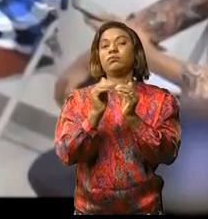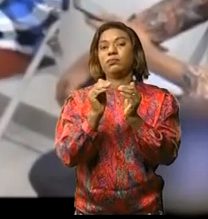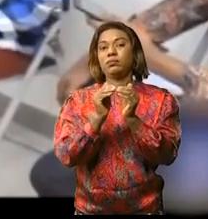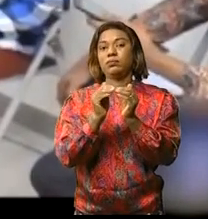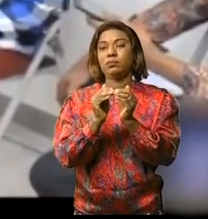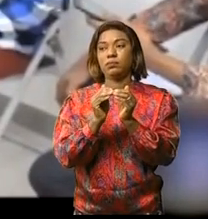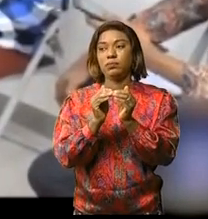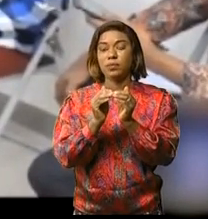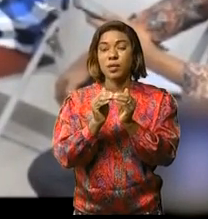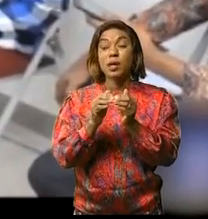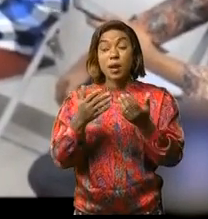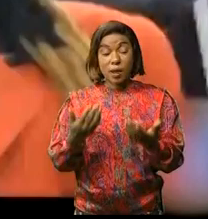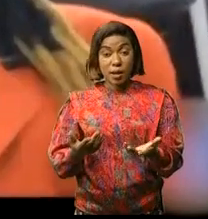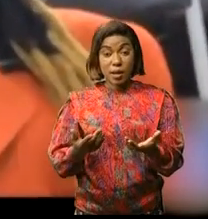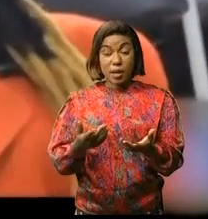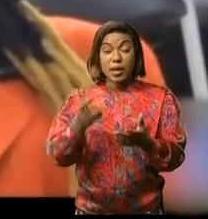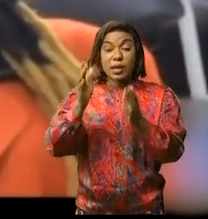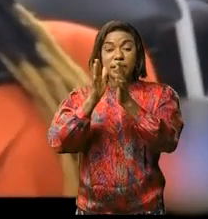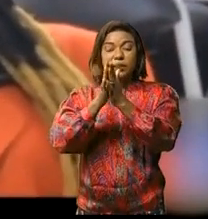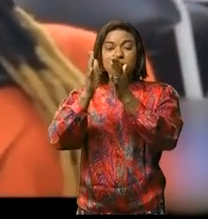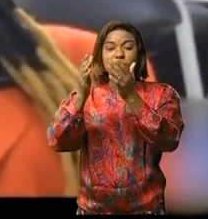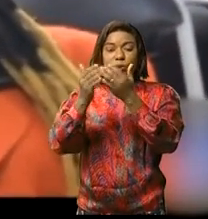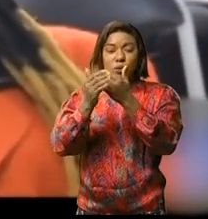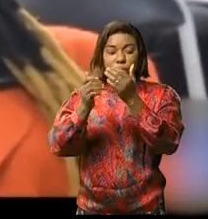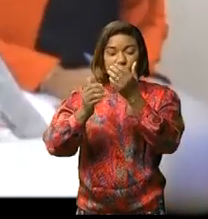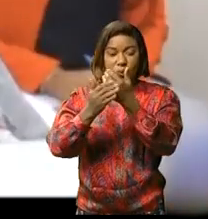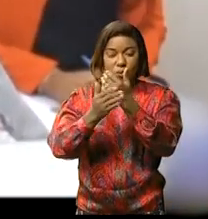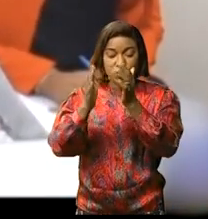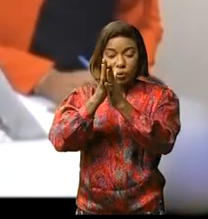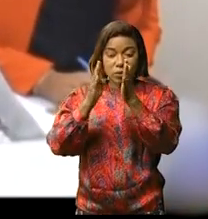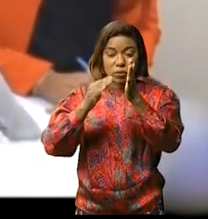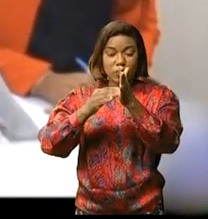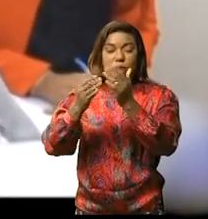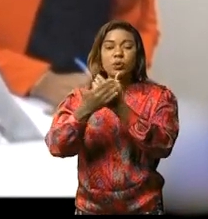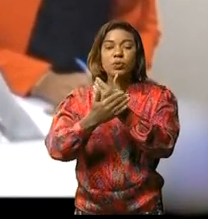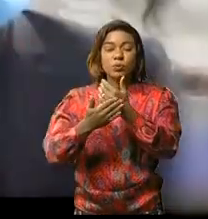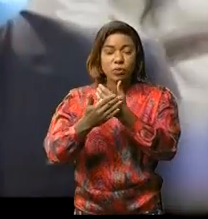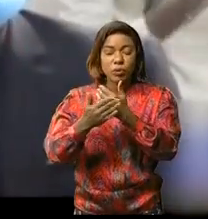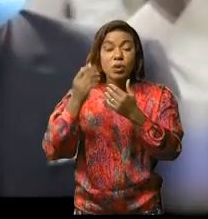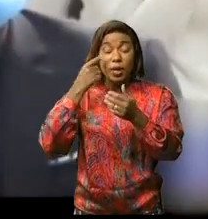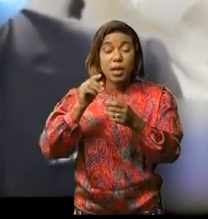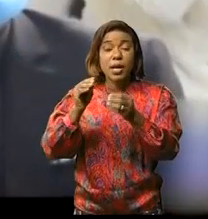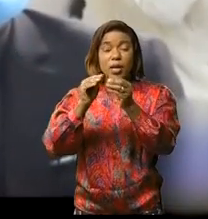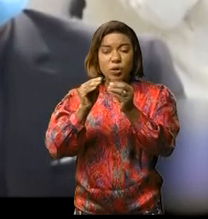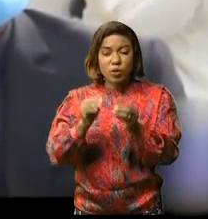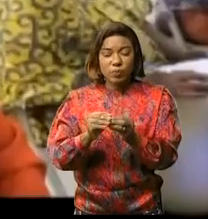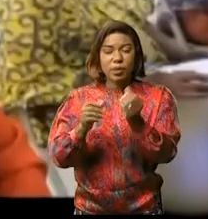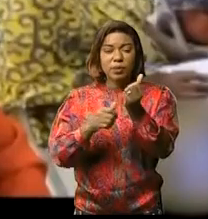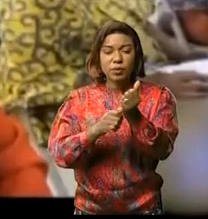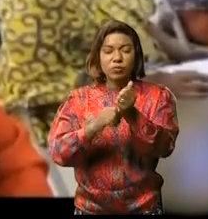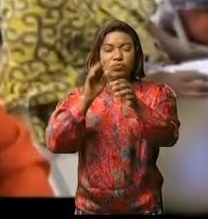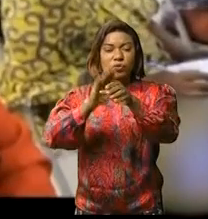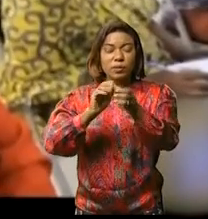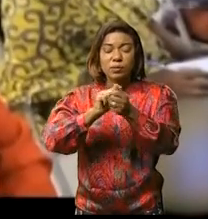propriétés. C'est même 18 août. Le virologue a expliqué que le nombre des cas contaminés baisse d'une façon constante